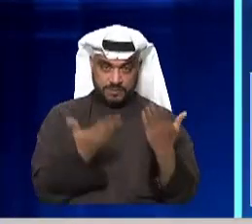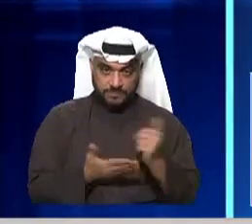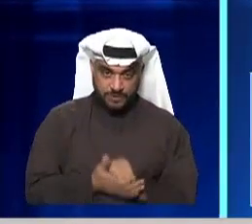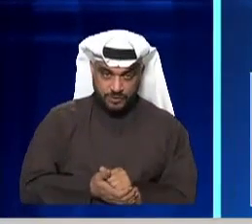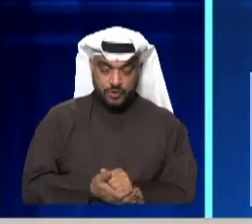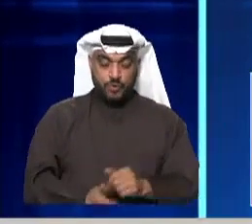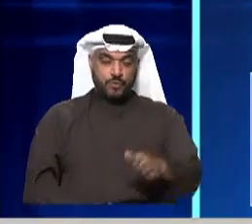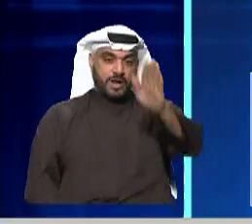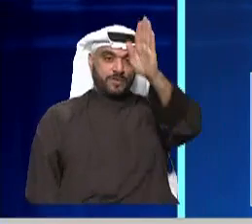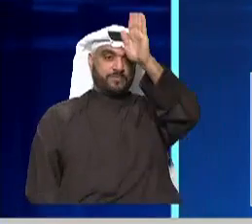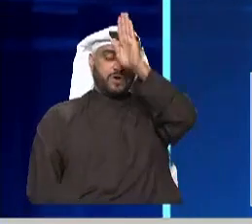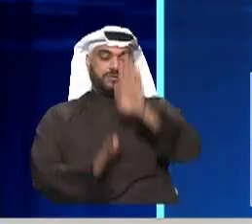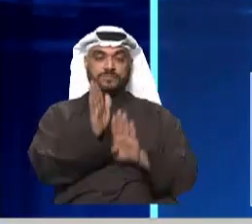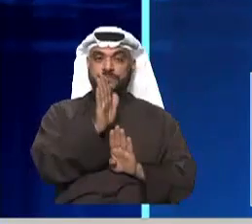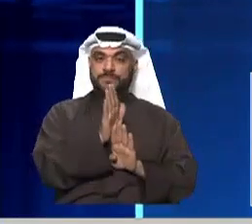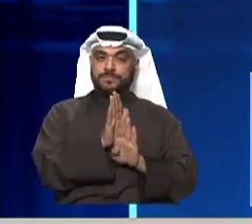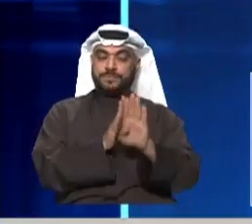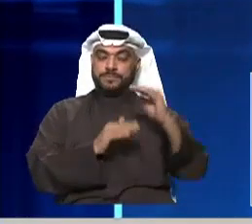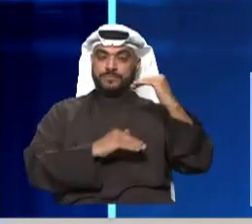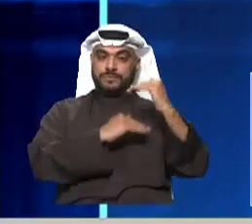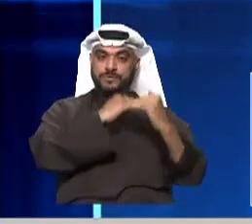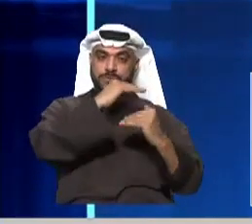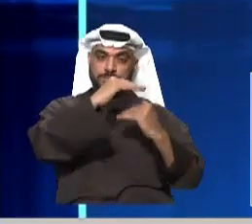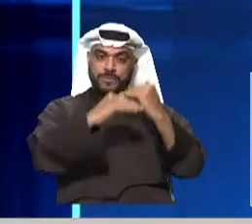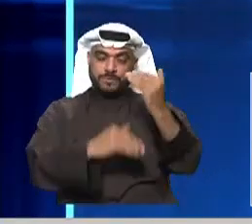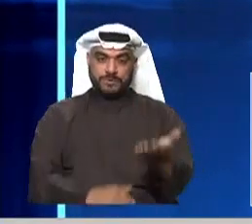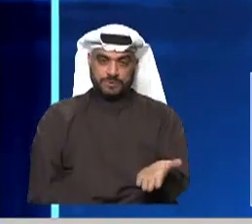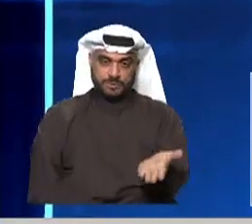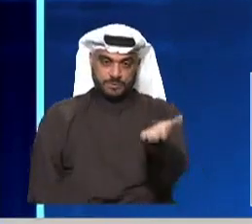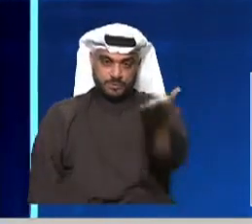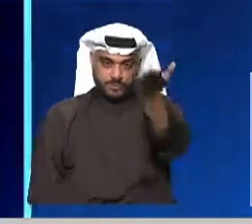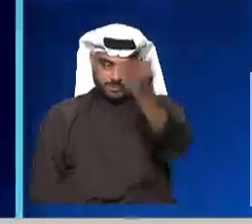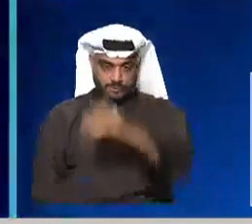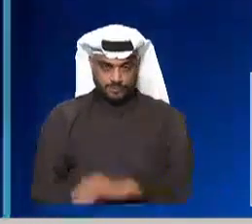وللجمهوريه العراق الشرقيه وشعبها الكريم دواما التقدم والازدهار